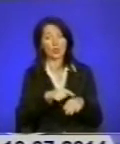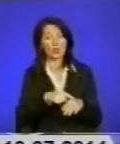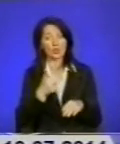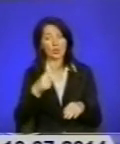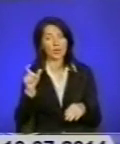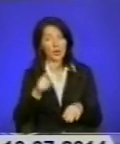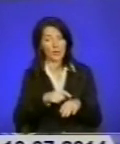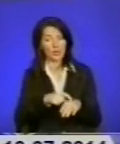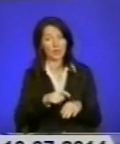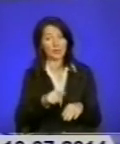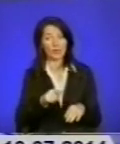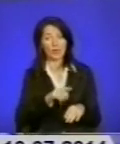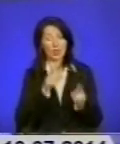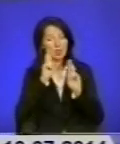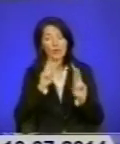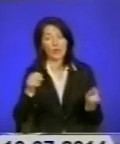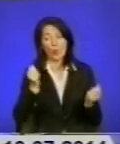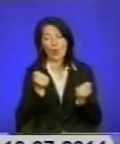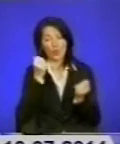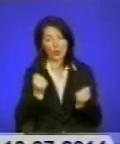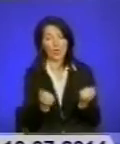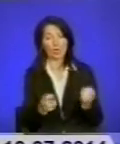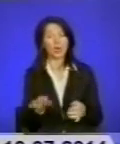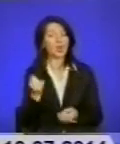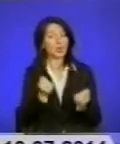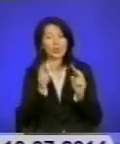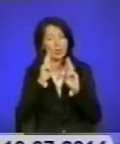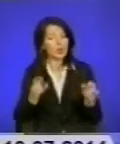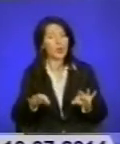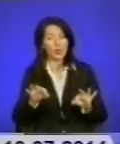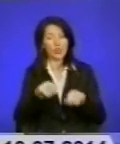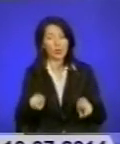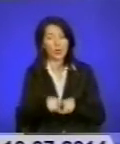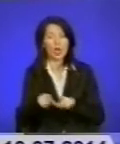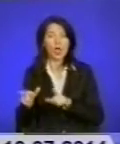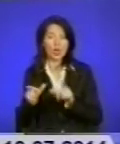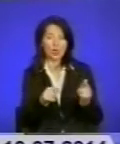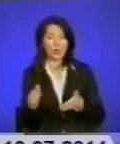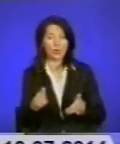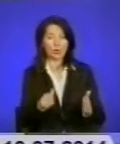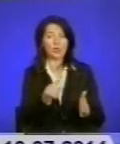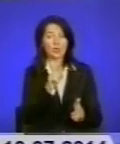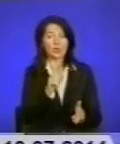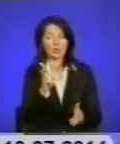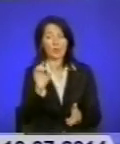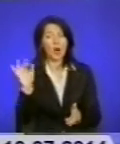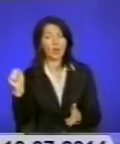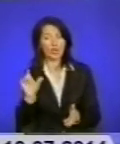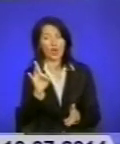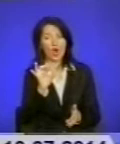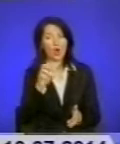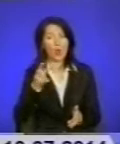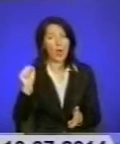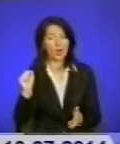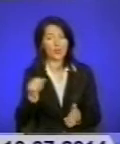водій, керуючи невстановленим автомобілем та рухаючись на автомобільній дорозі Збараж – Романове село на ділянці дороги між